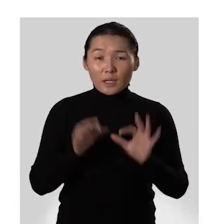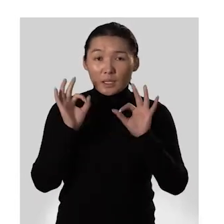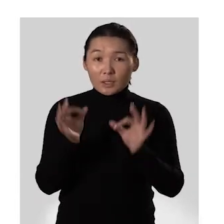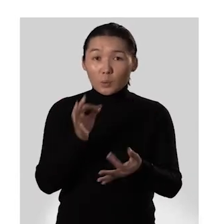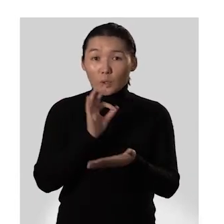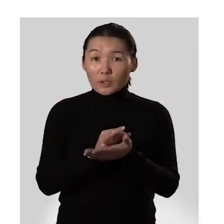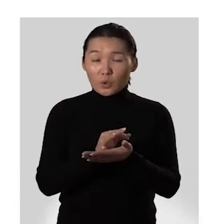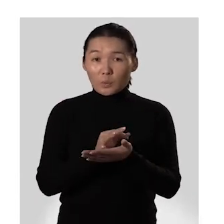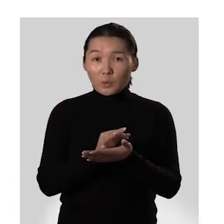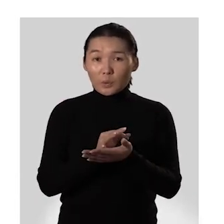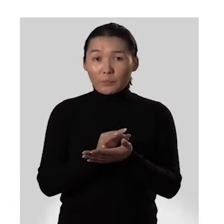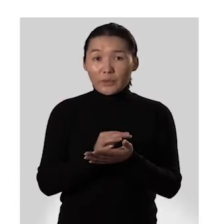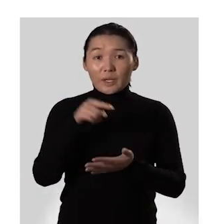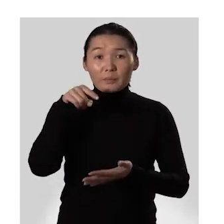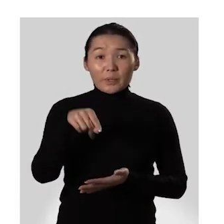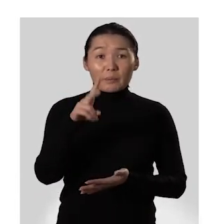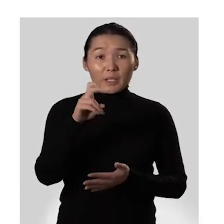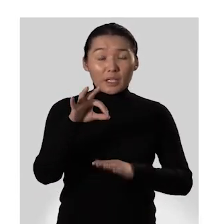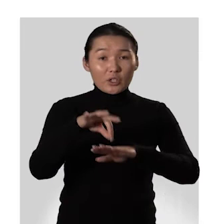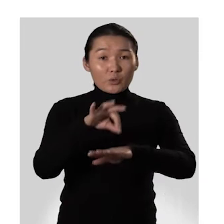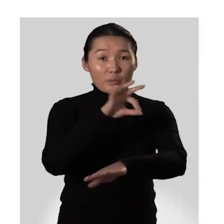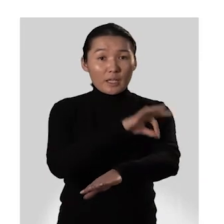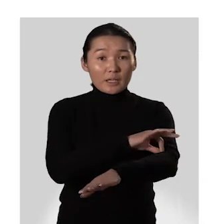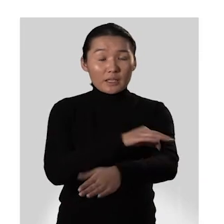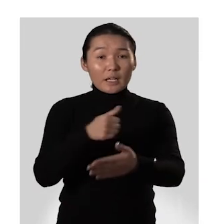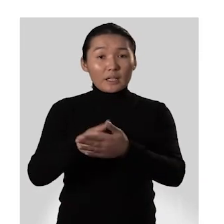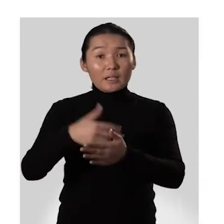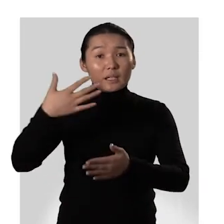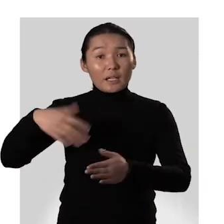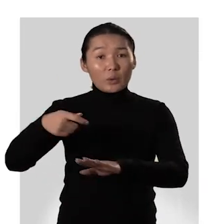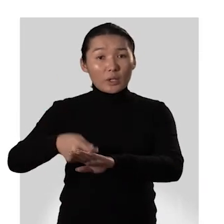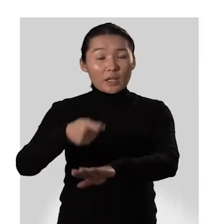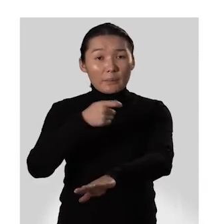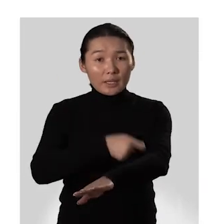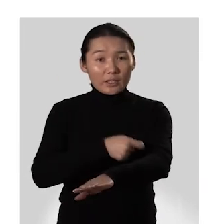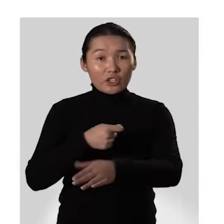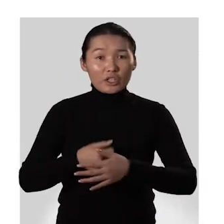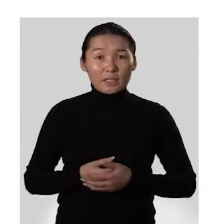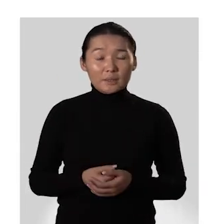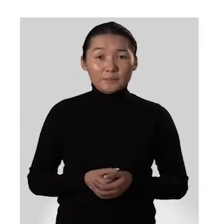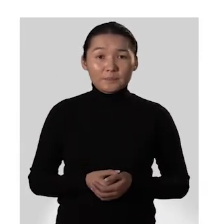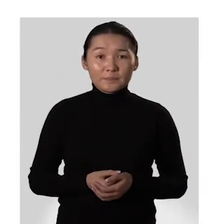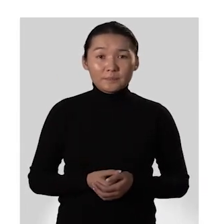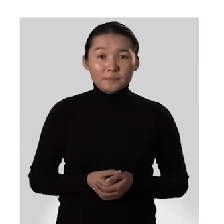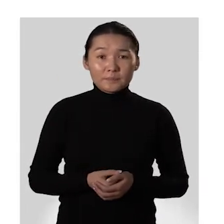Туура жообу 1200 метрден 50 километрге чейин.